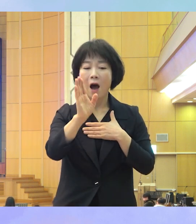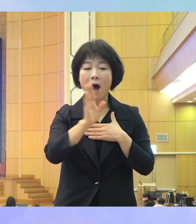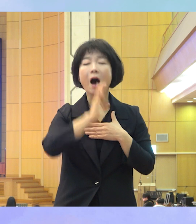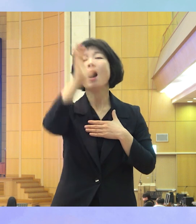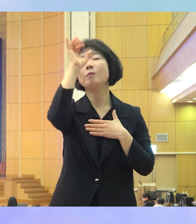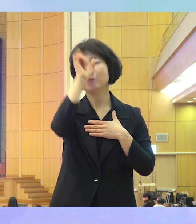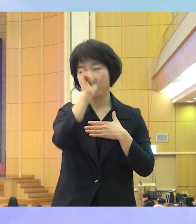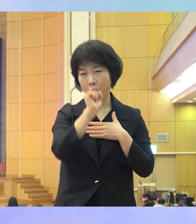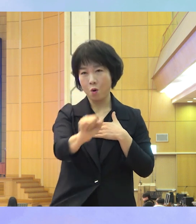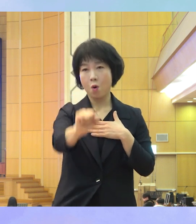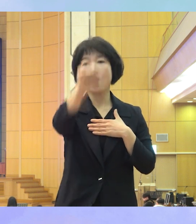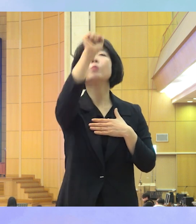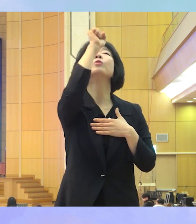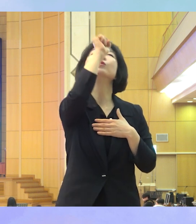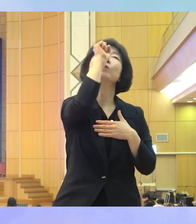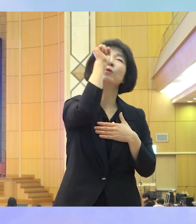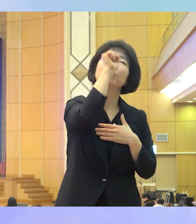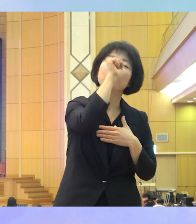참